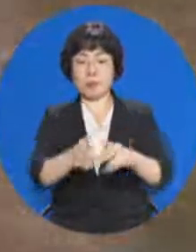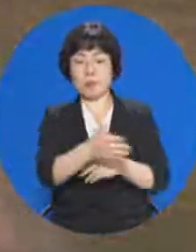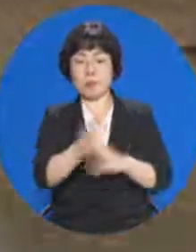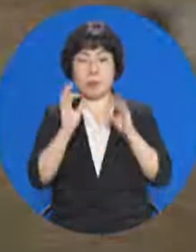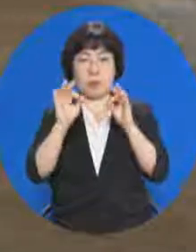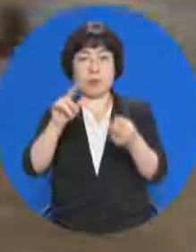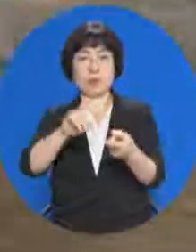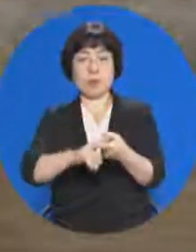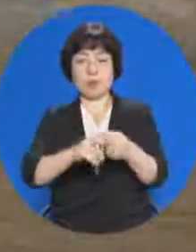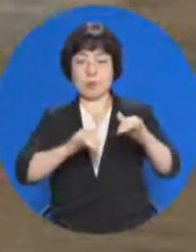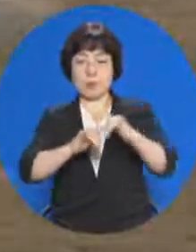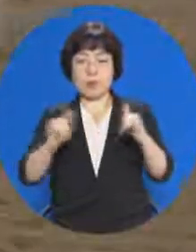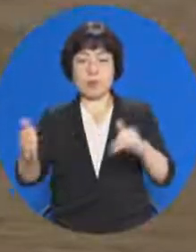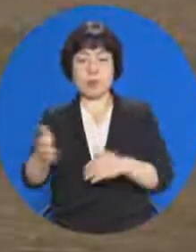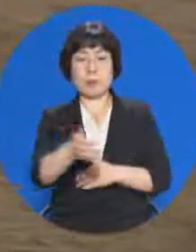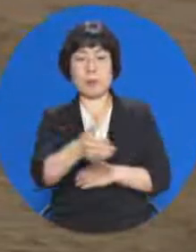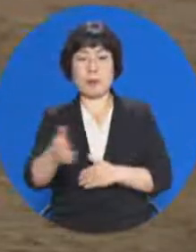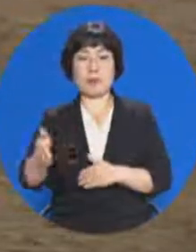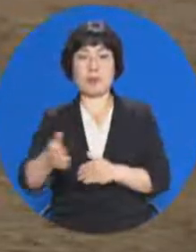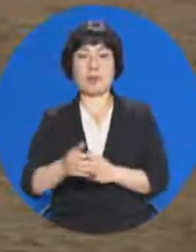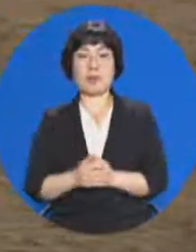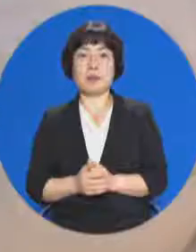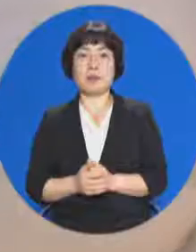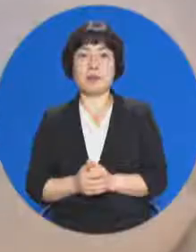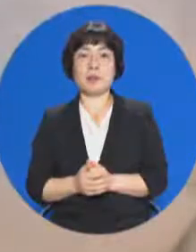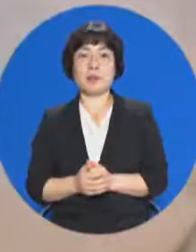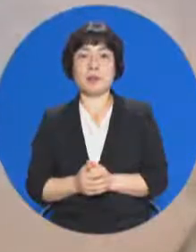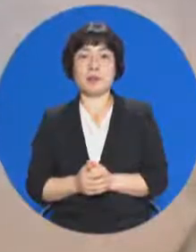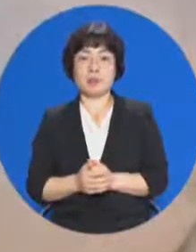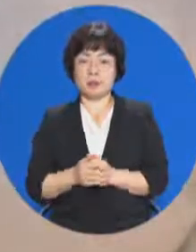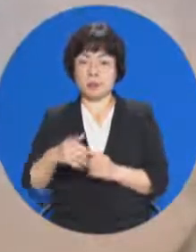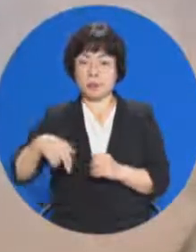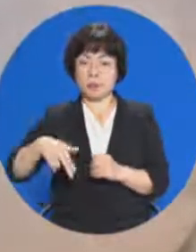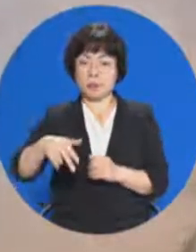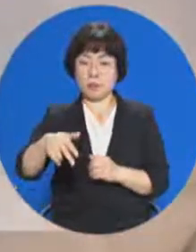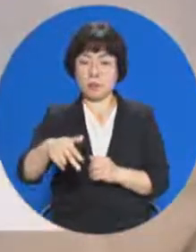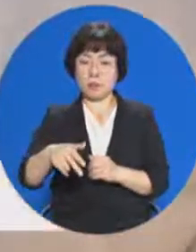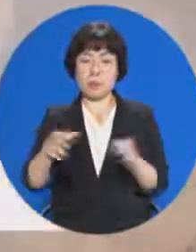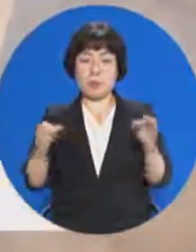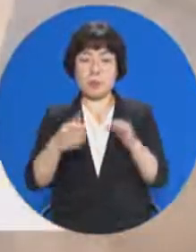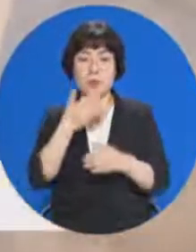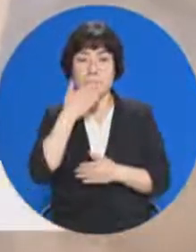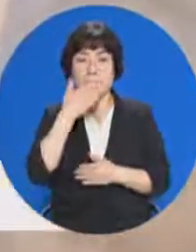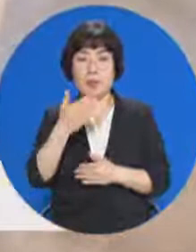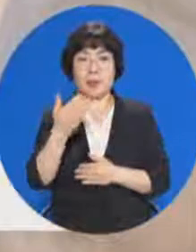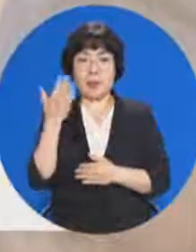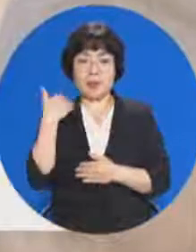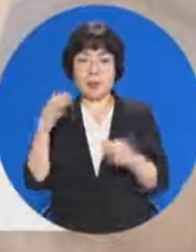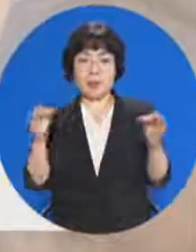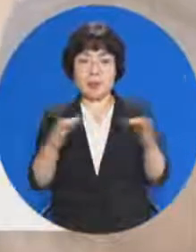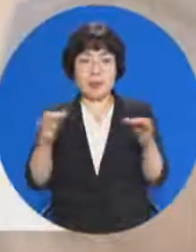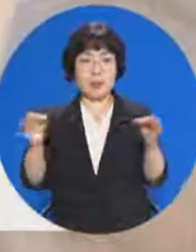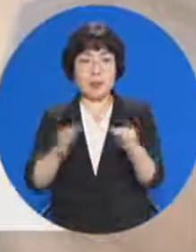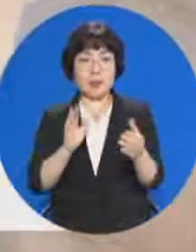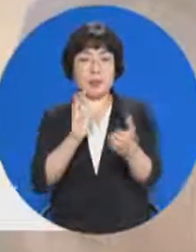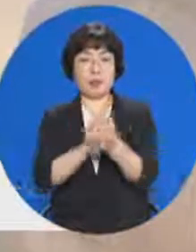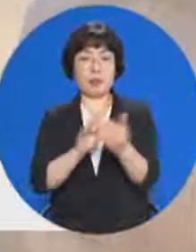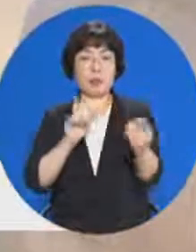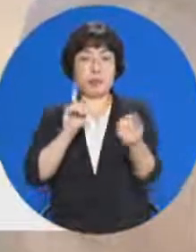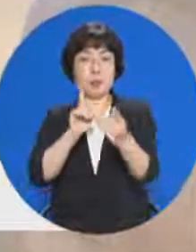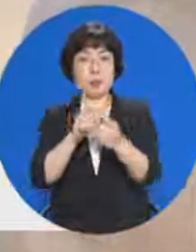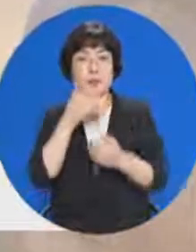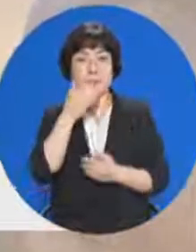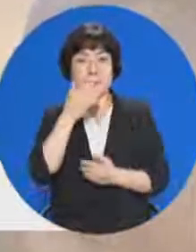보시는 것처럼 인적이 뚝 끊겼습니다. 외출은 산책밖에 못 나가요. 잠깐씩 그냥 친구들